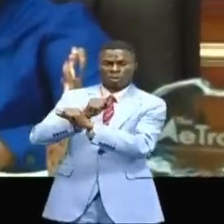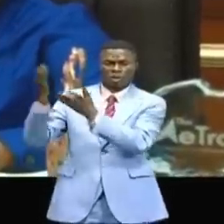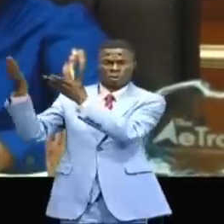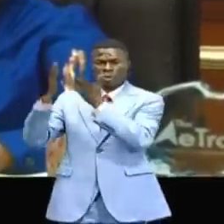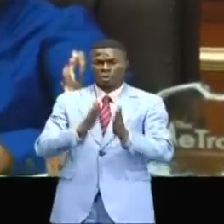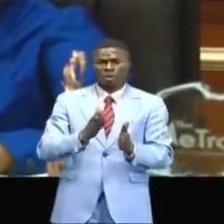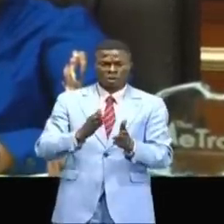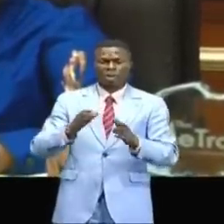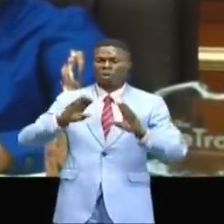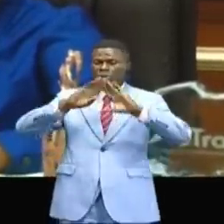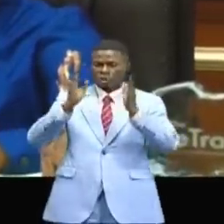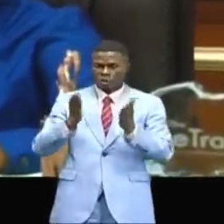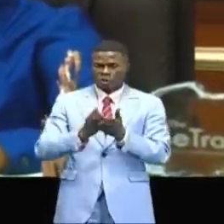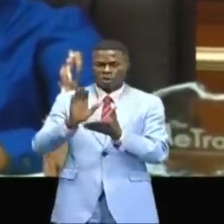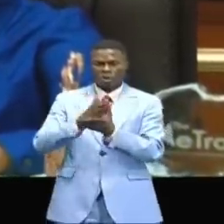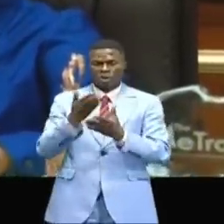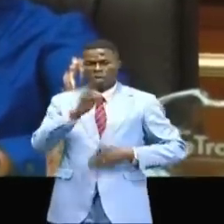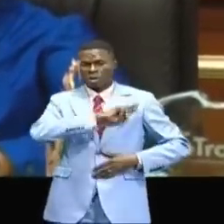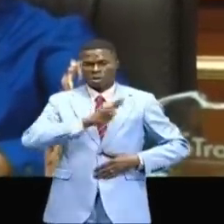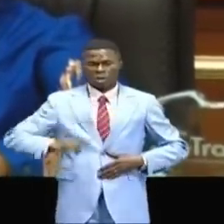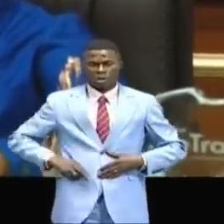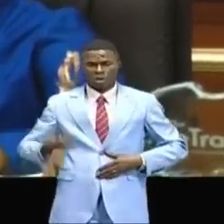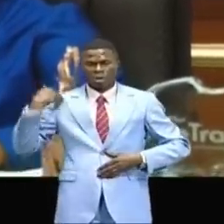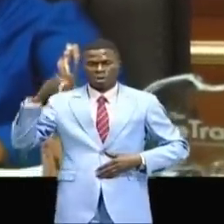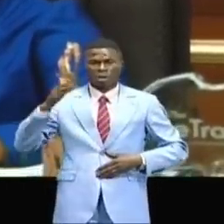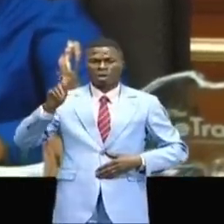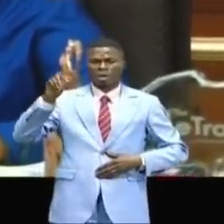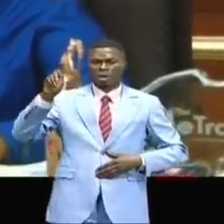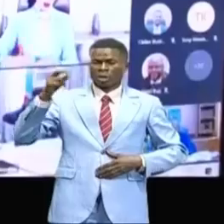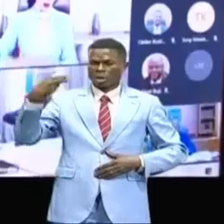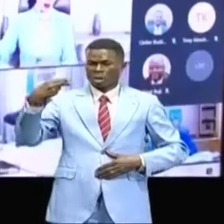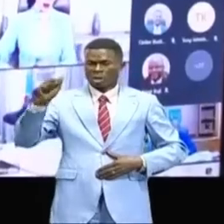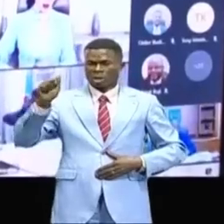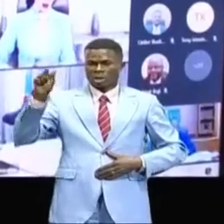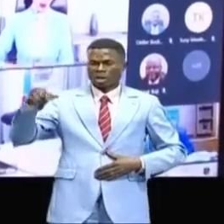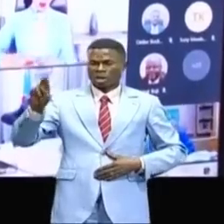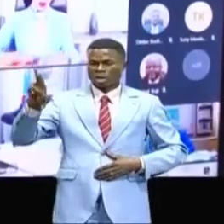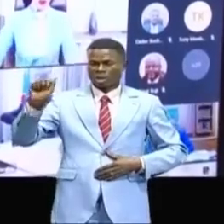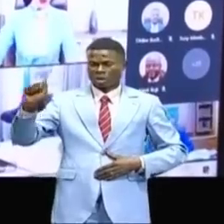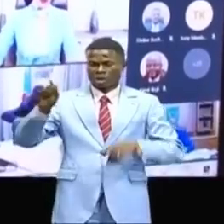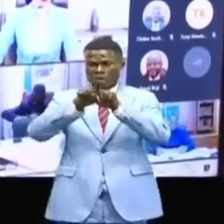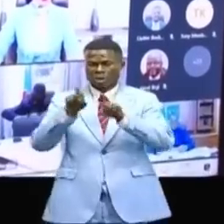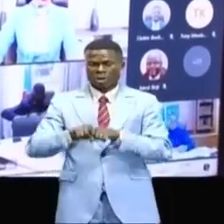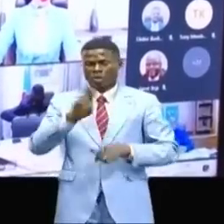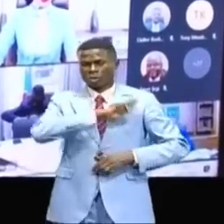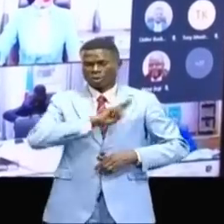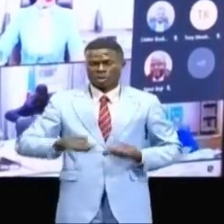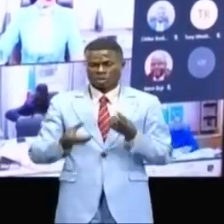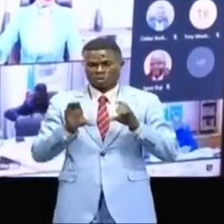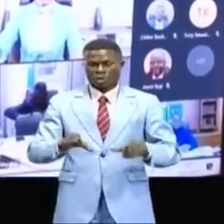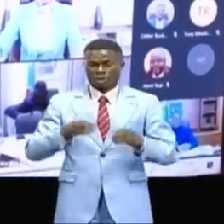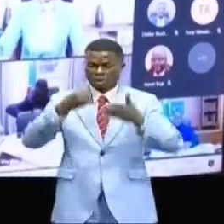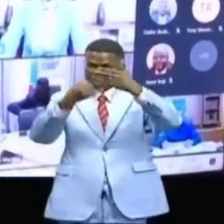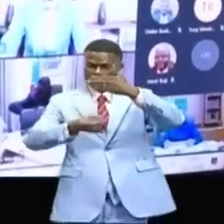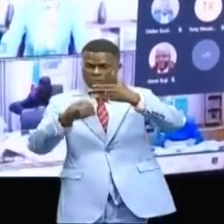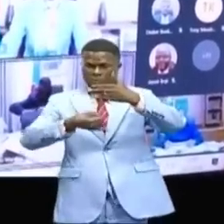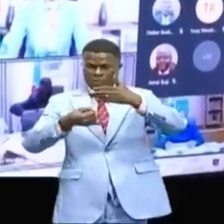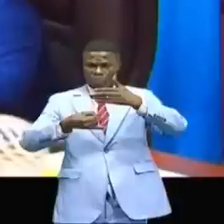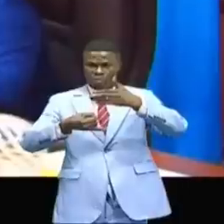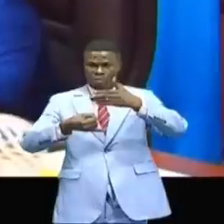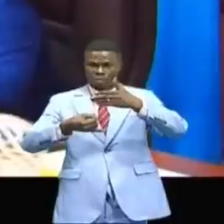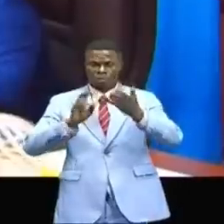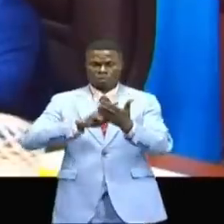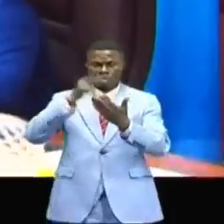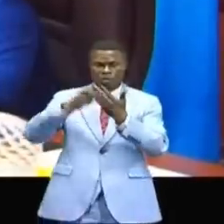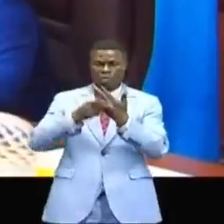investissements mutuels entre le gouvernement de l'État du Qatar et les gouvernements de la République démocratique du Congo. 6. Enfin,